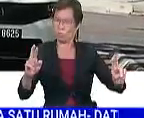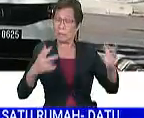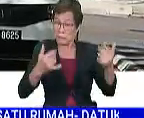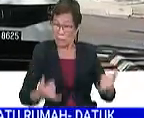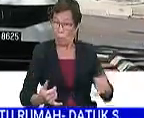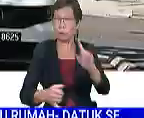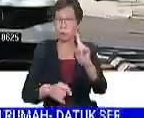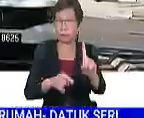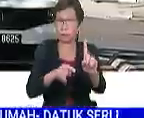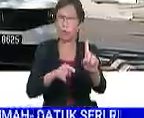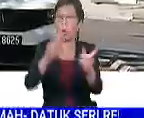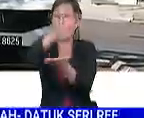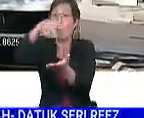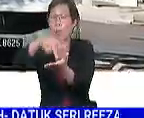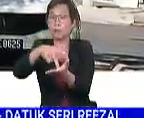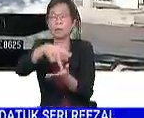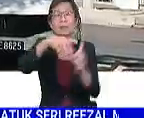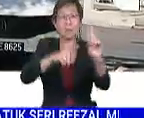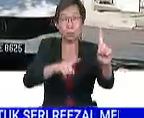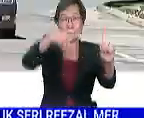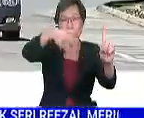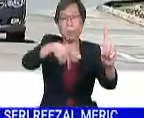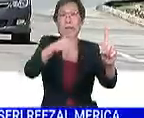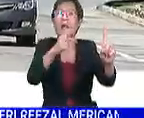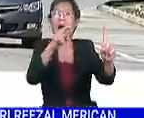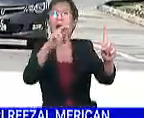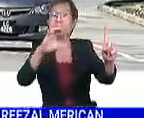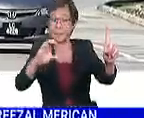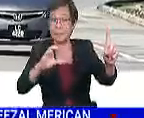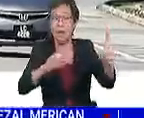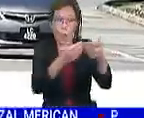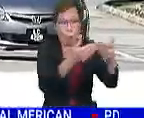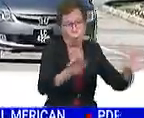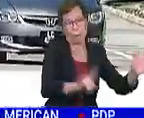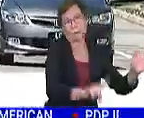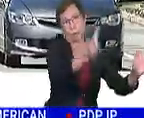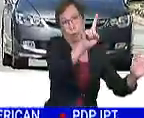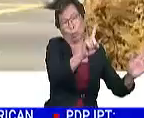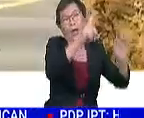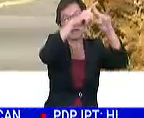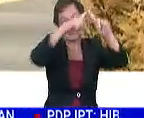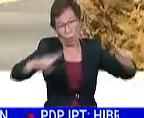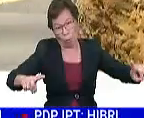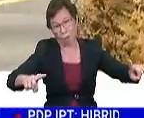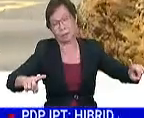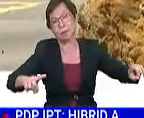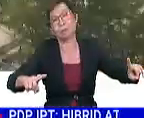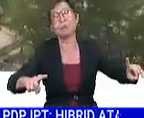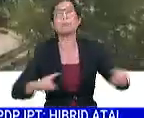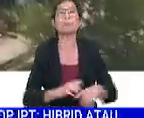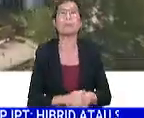ketika ini hanya satu pusat kuarantin dan rawatan covid-19 dibuka di wilayah ini iaitu di dewan serbaguna perbadanan